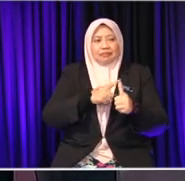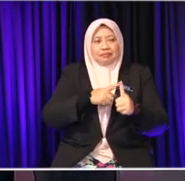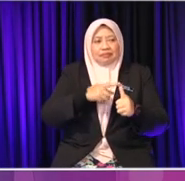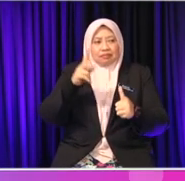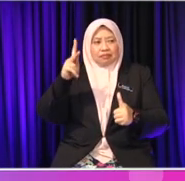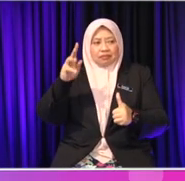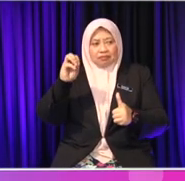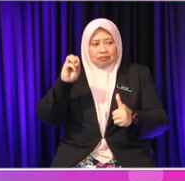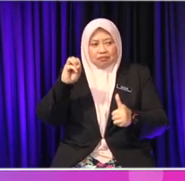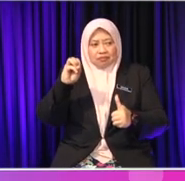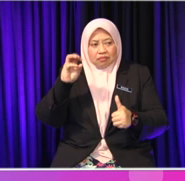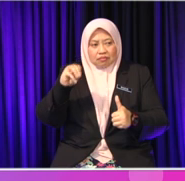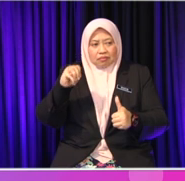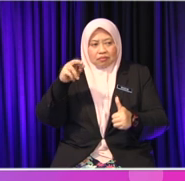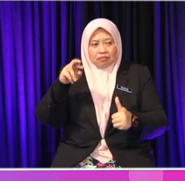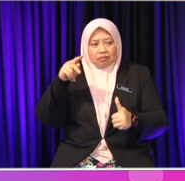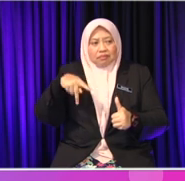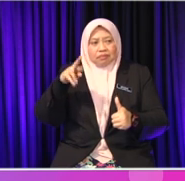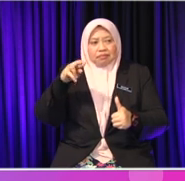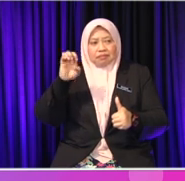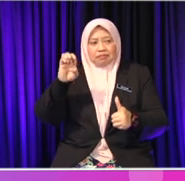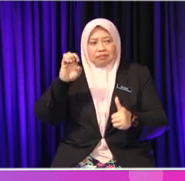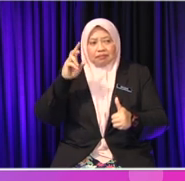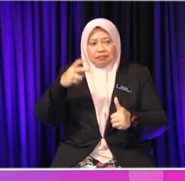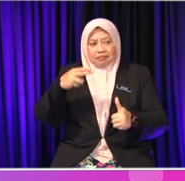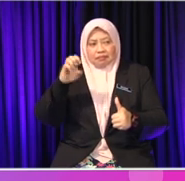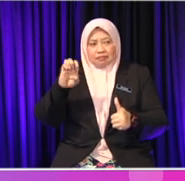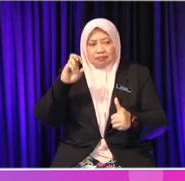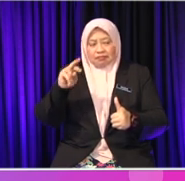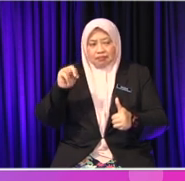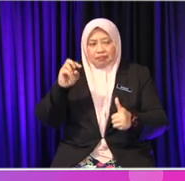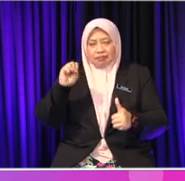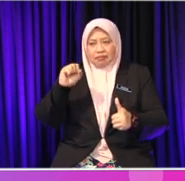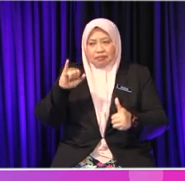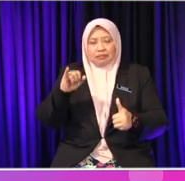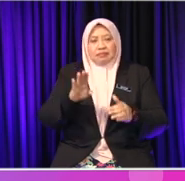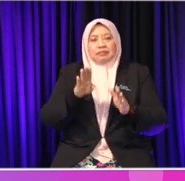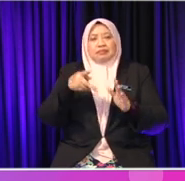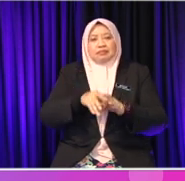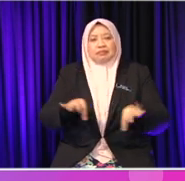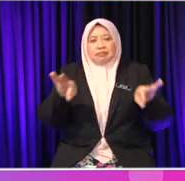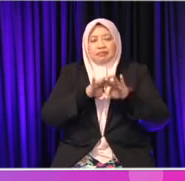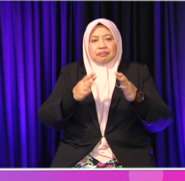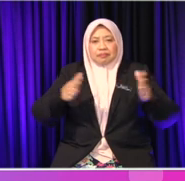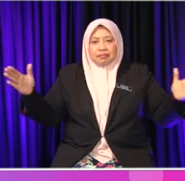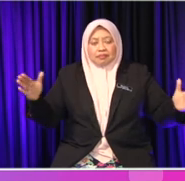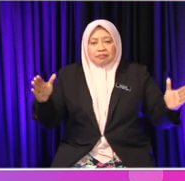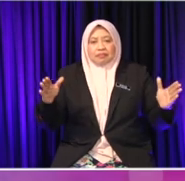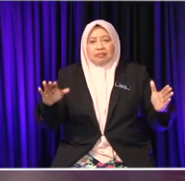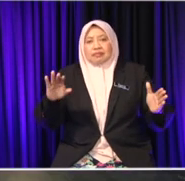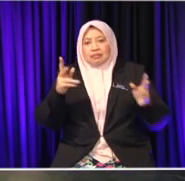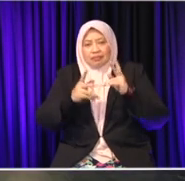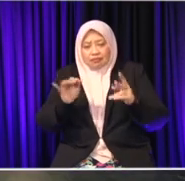kompresi ibarat organik Oke saya ada insurance tiba-tiba terlanggar sound Saya tak